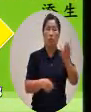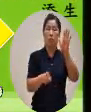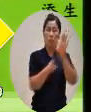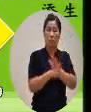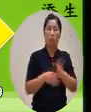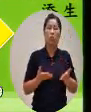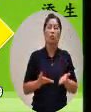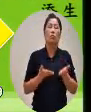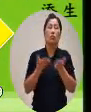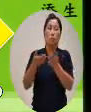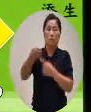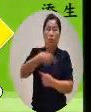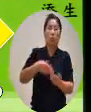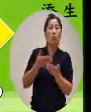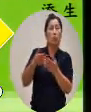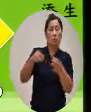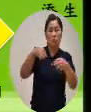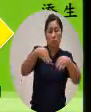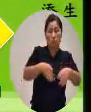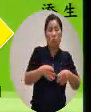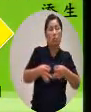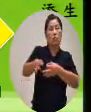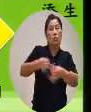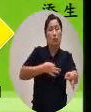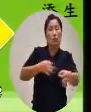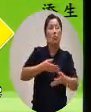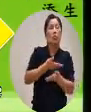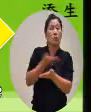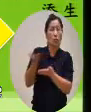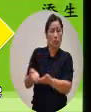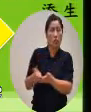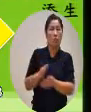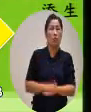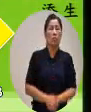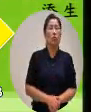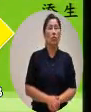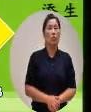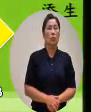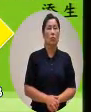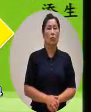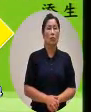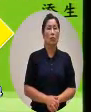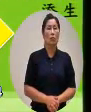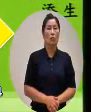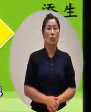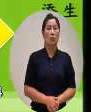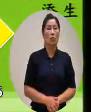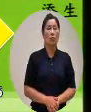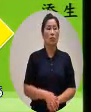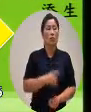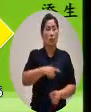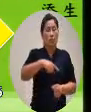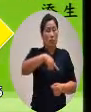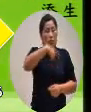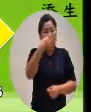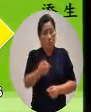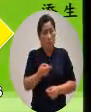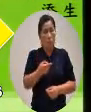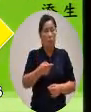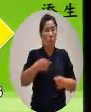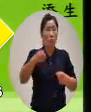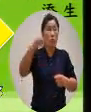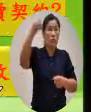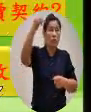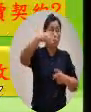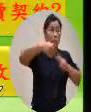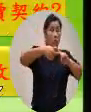給他好那其實又隔了一年昭和